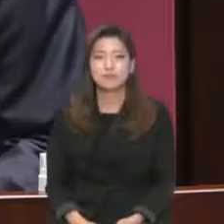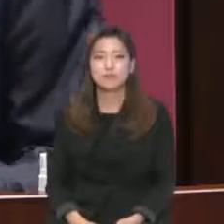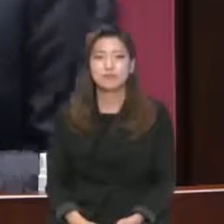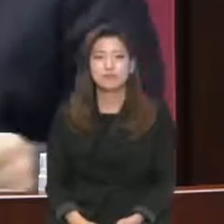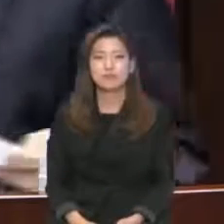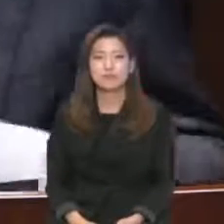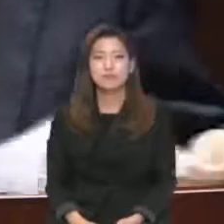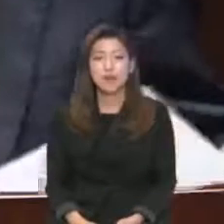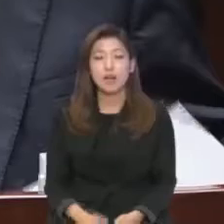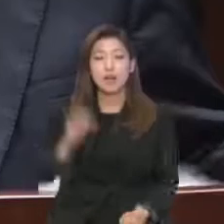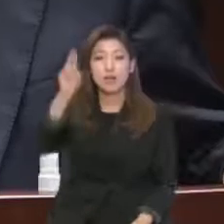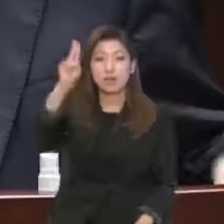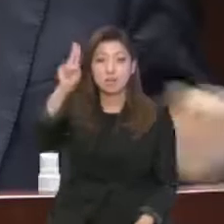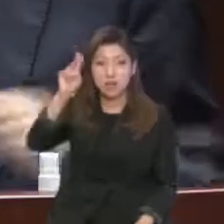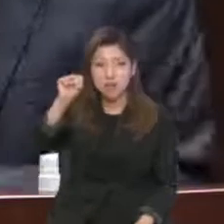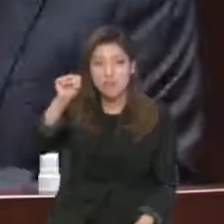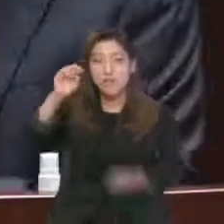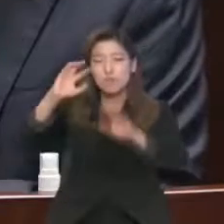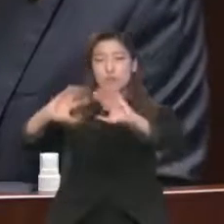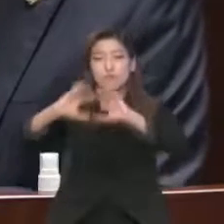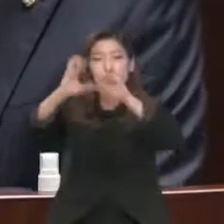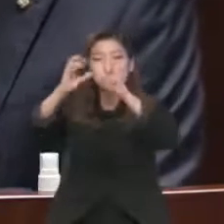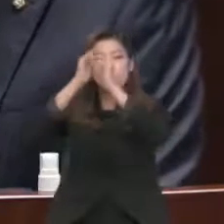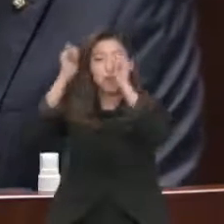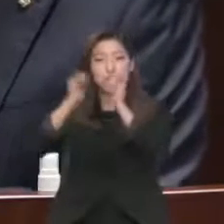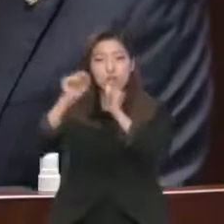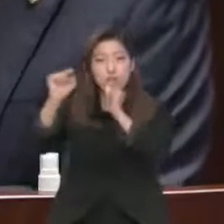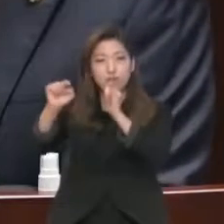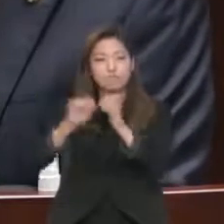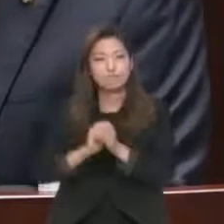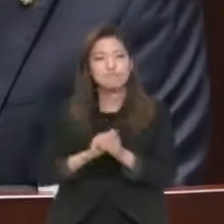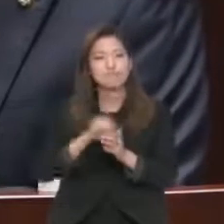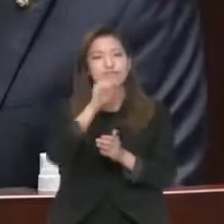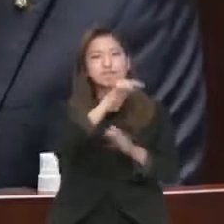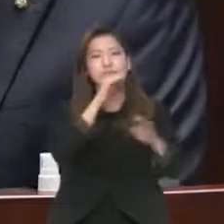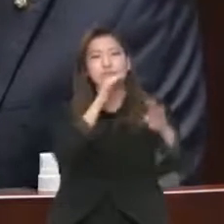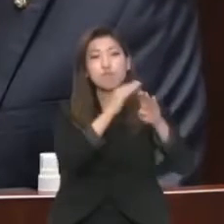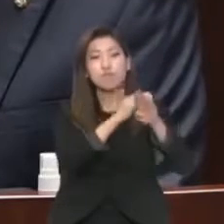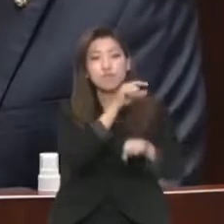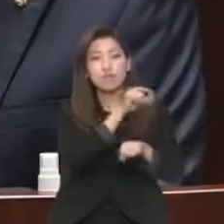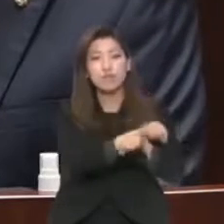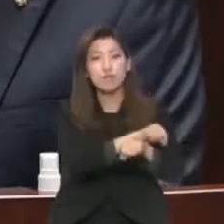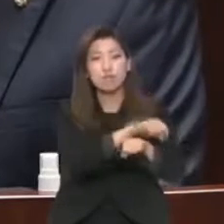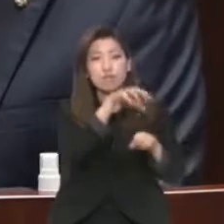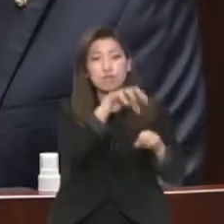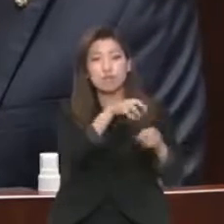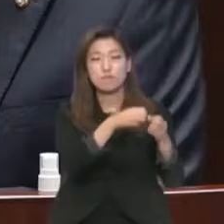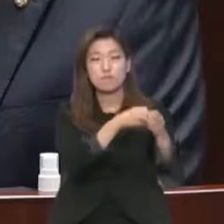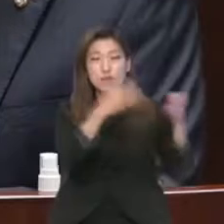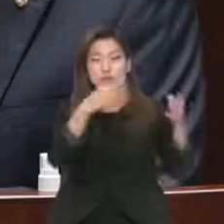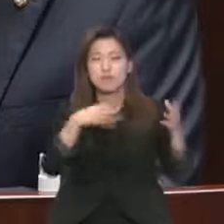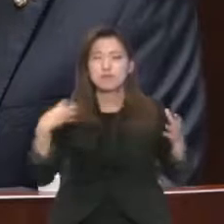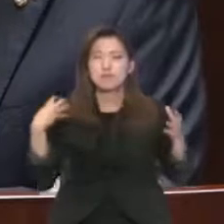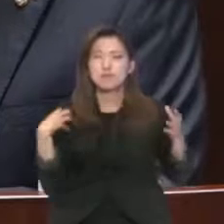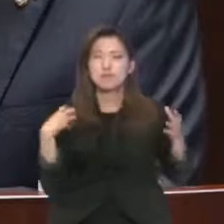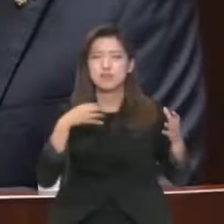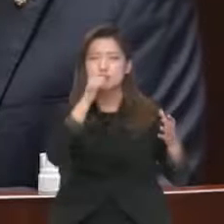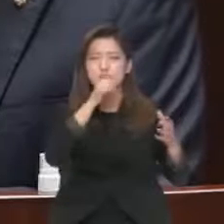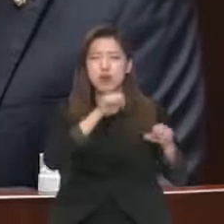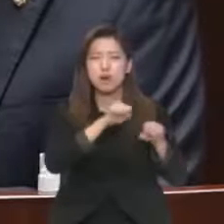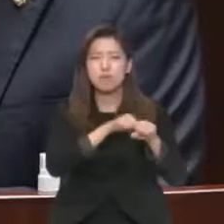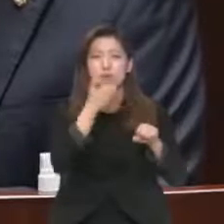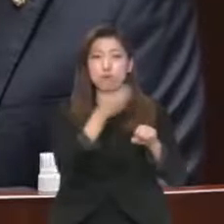국제적인 국제사회 속에서 이러저러한 노력을 통해서 그에 대한 책임을 묻고 또 경우에 따라서는 응징을 하고 이런